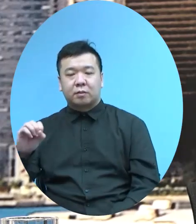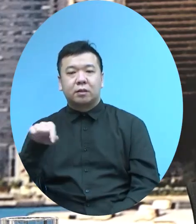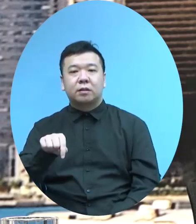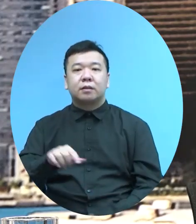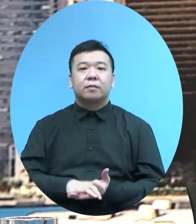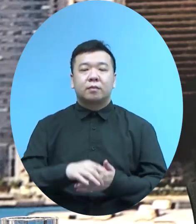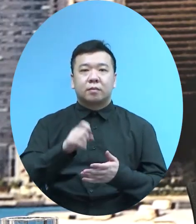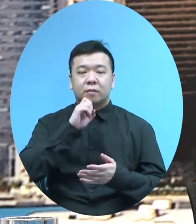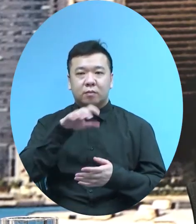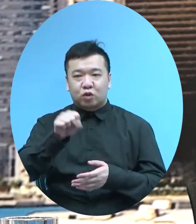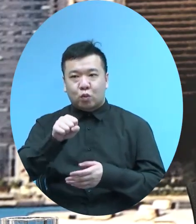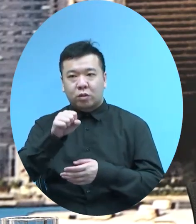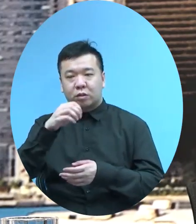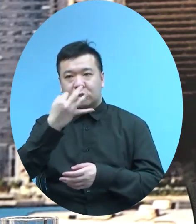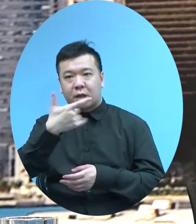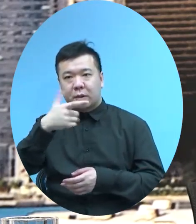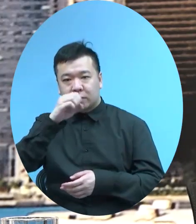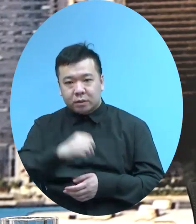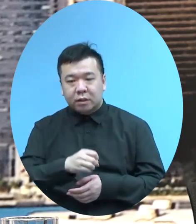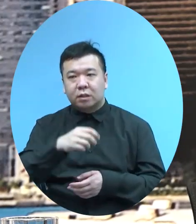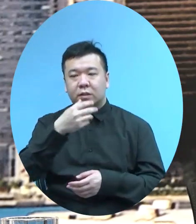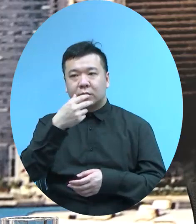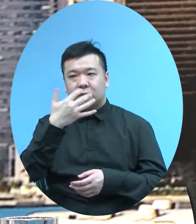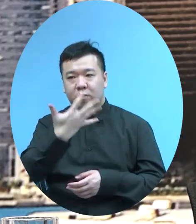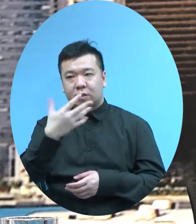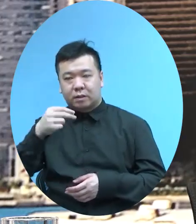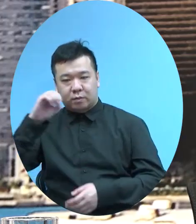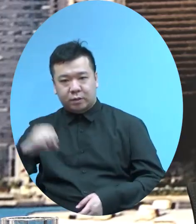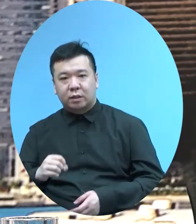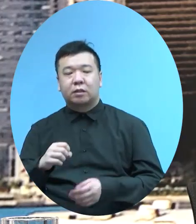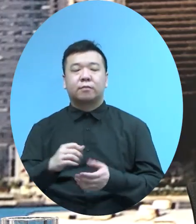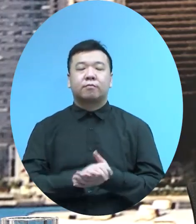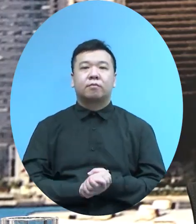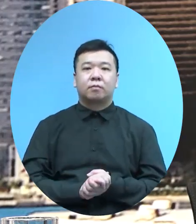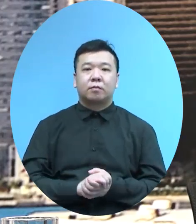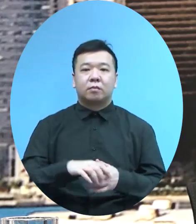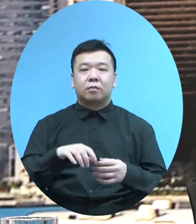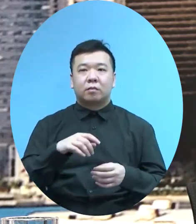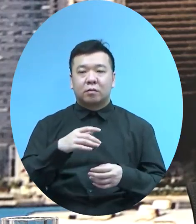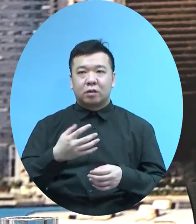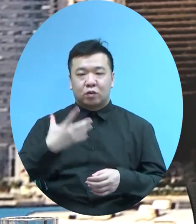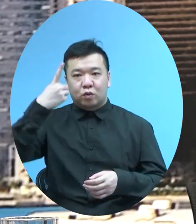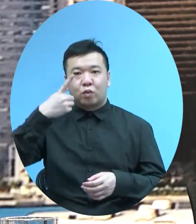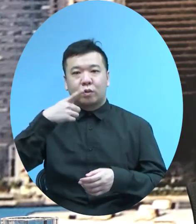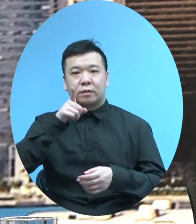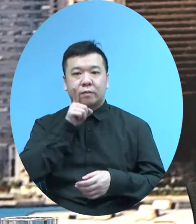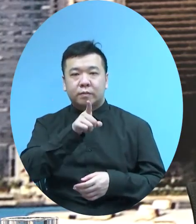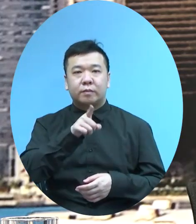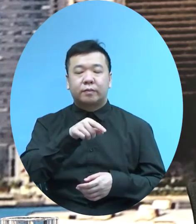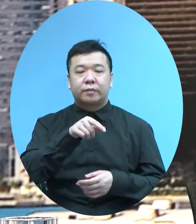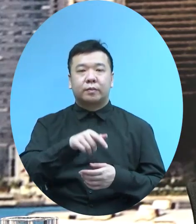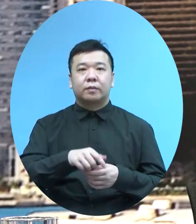係38%，咁同埋57%。另外就上個星期啦，我哋